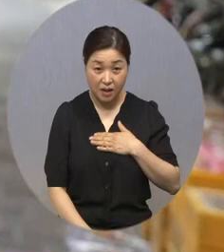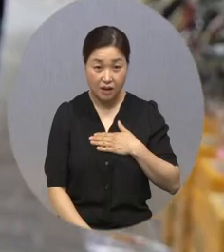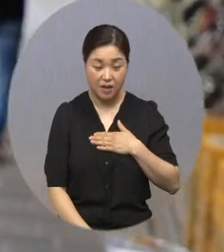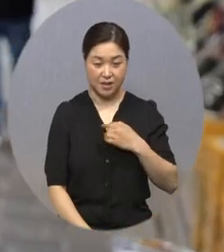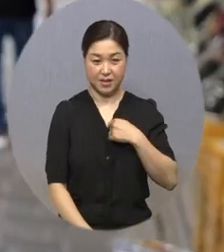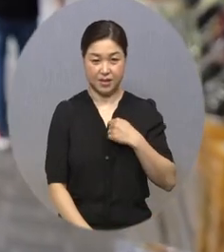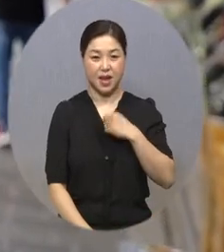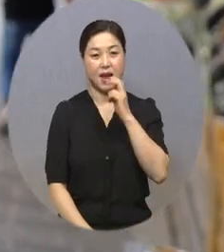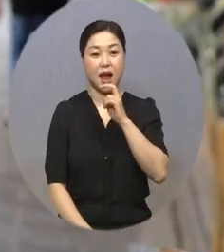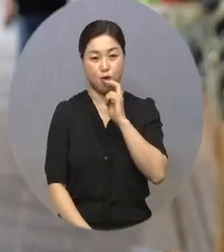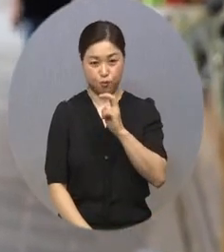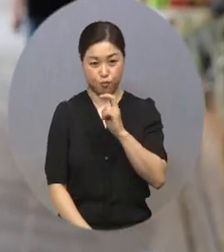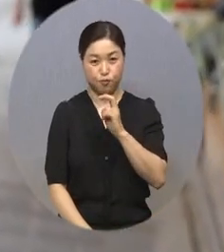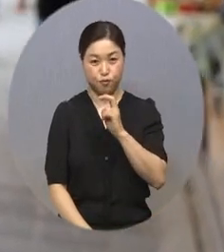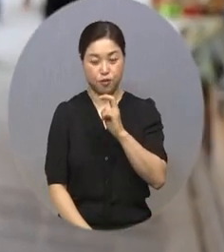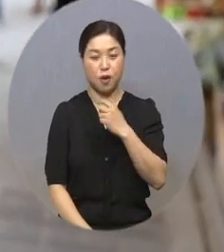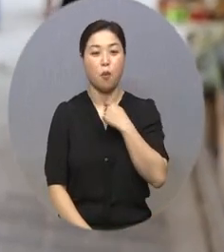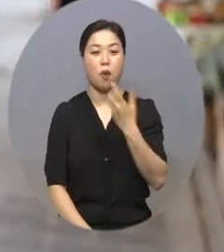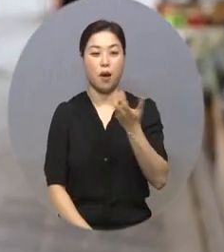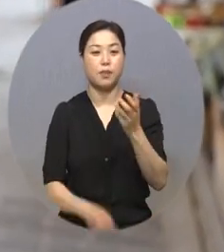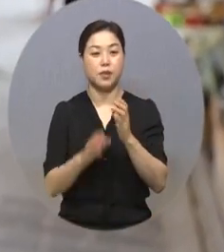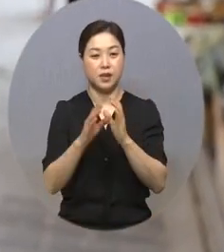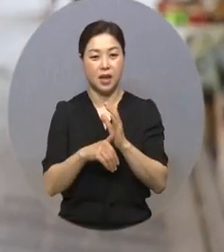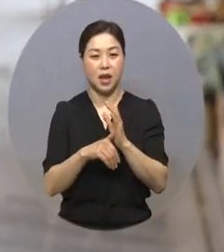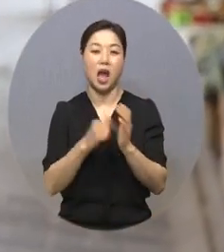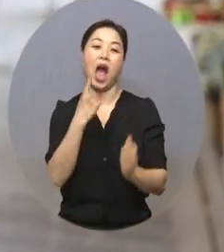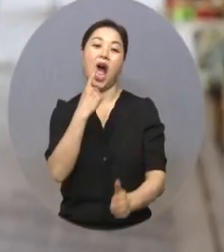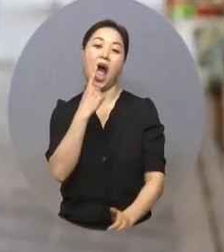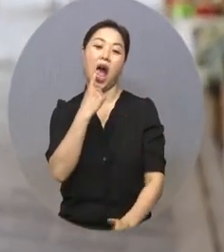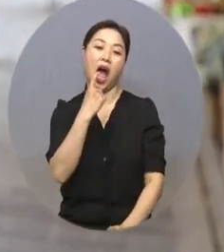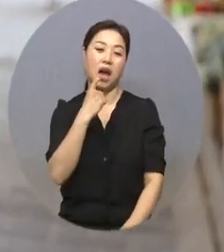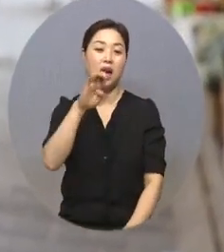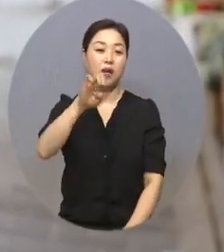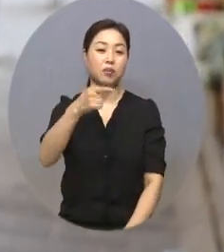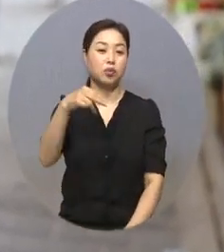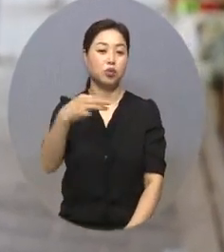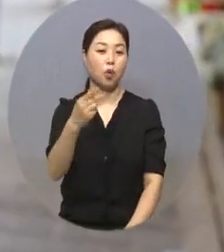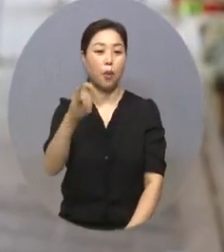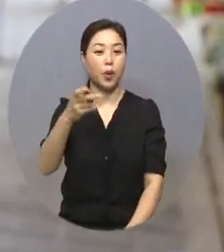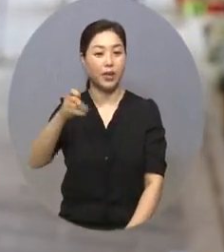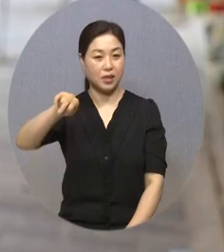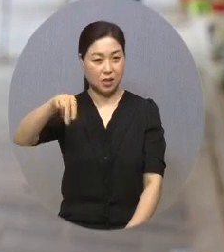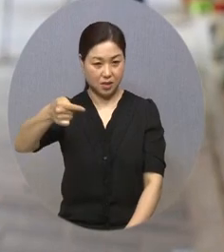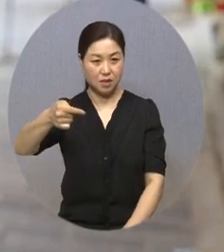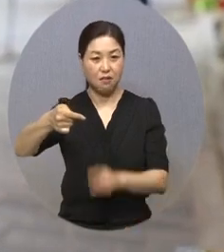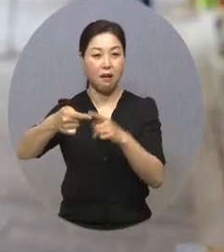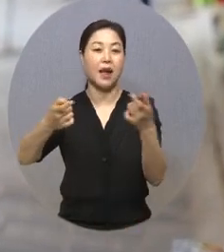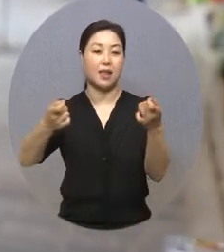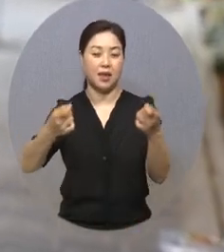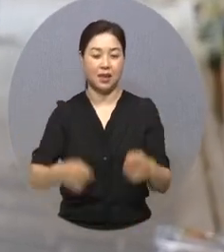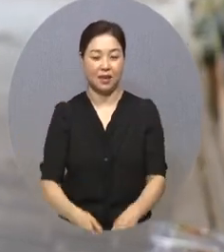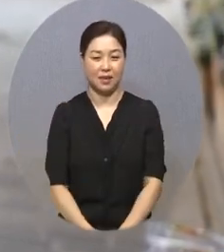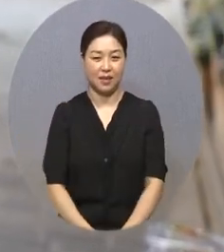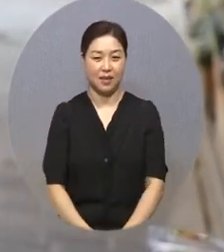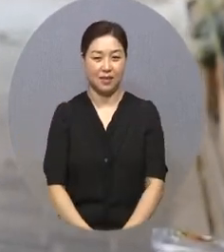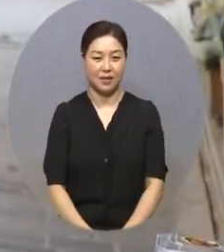갔으니까 이제 목이 아플때 프로포즈에 많이 풀어졌다 요 목에서 저 풋볼 있어요